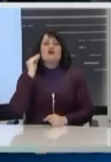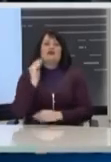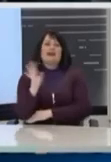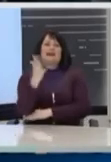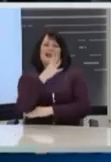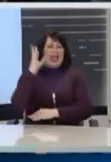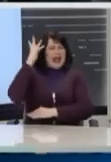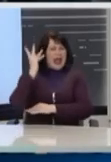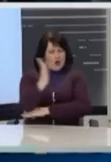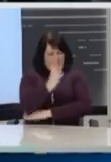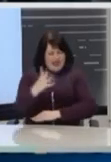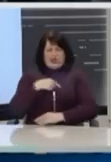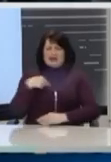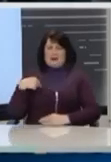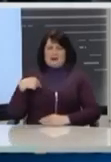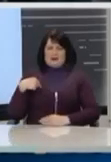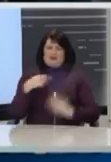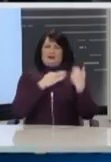Εγάλεο